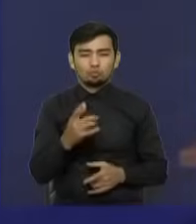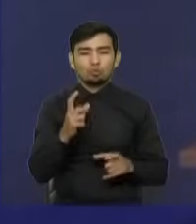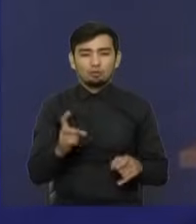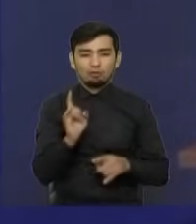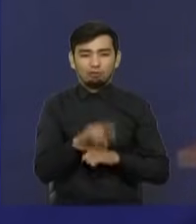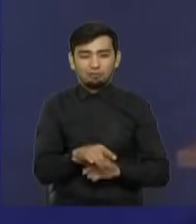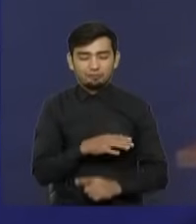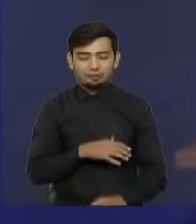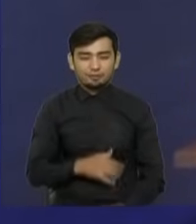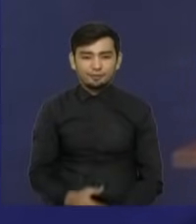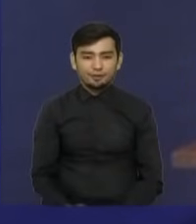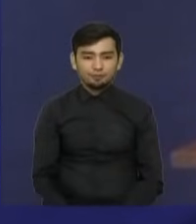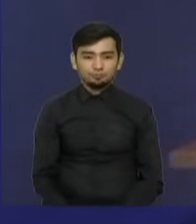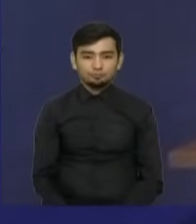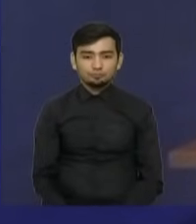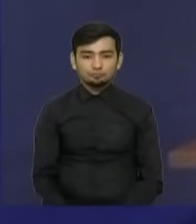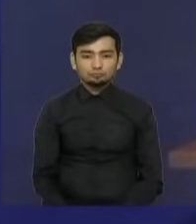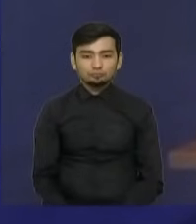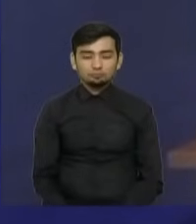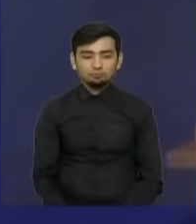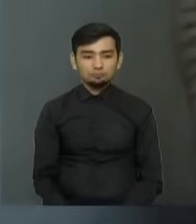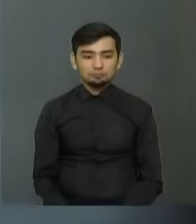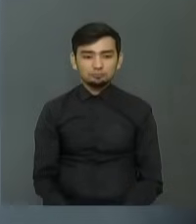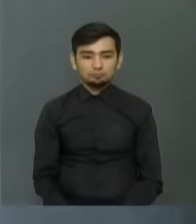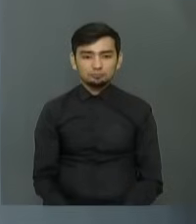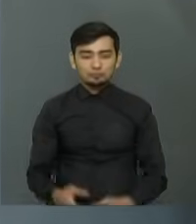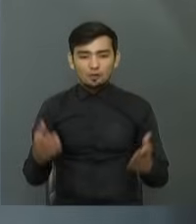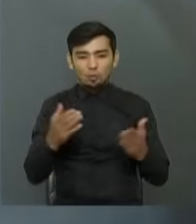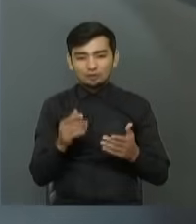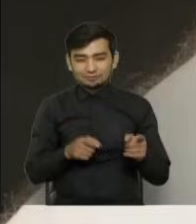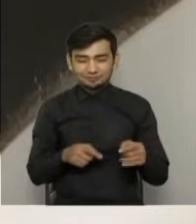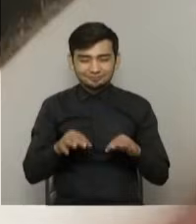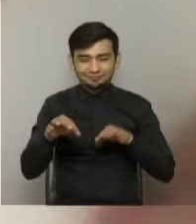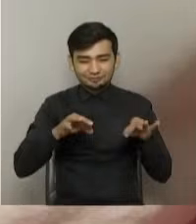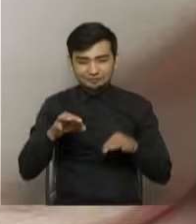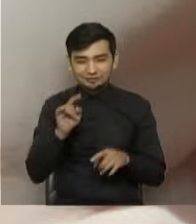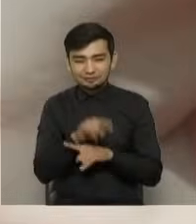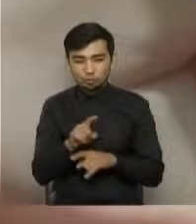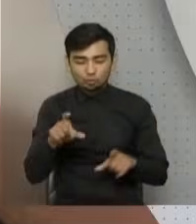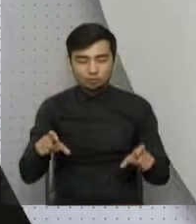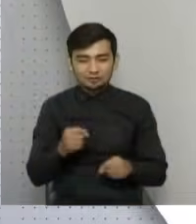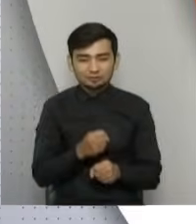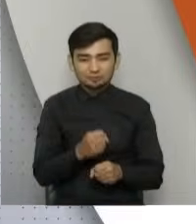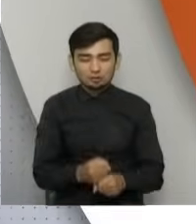пластик который не будет это интегрирован ни в одной системе по какой схеме действуют обманщики